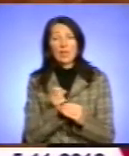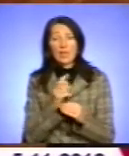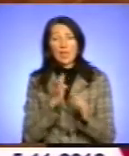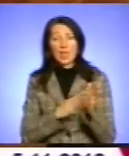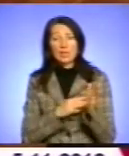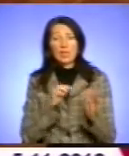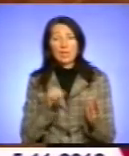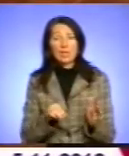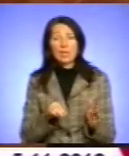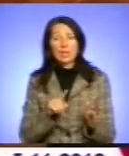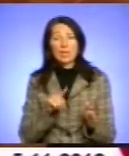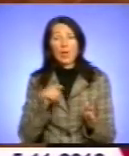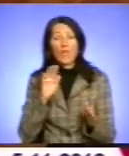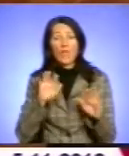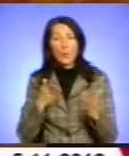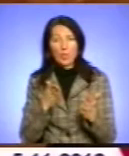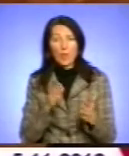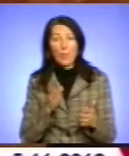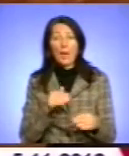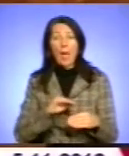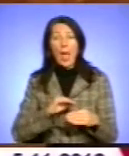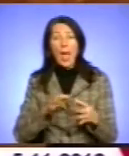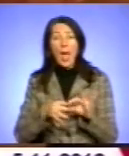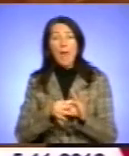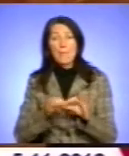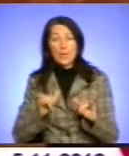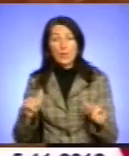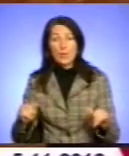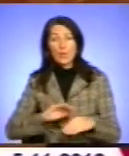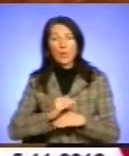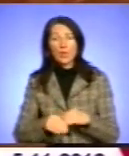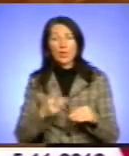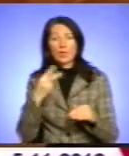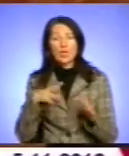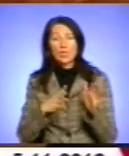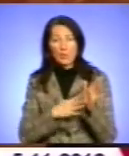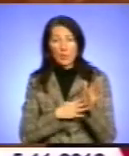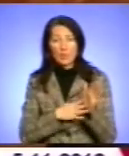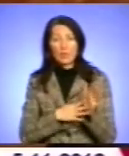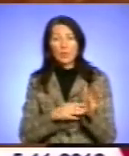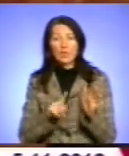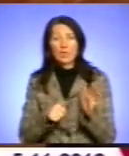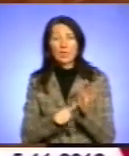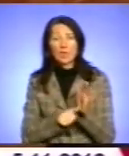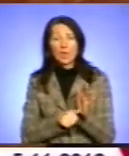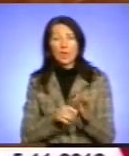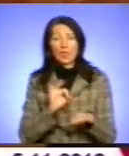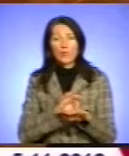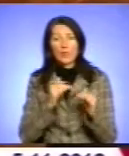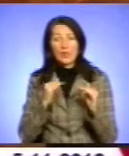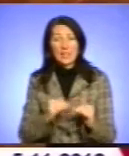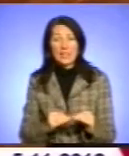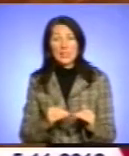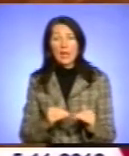19,4 випадки, при епідемічному порозі 28,6. Тобто захворювання значно нижче